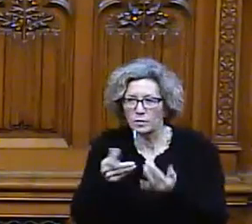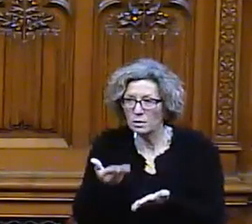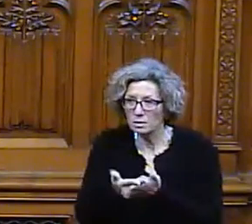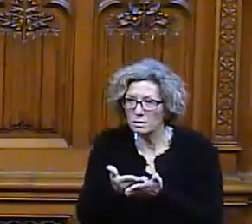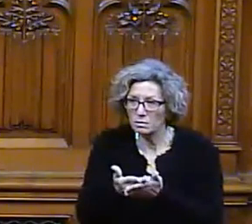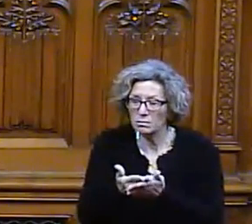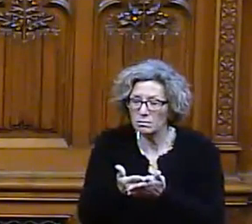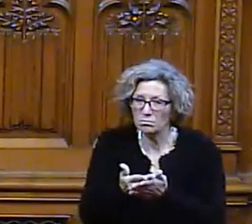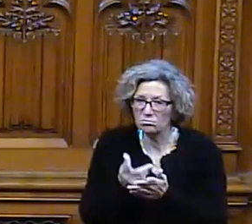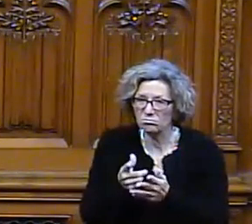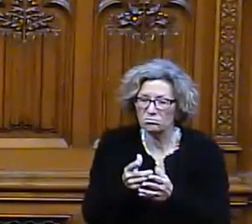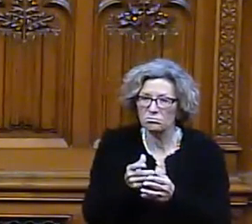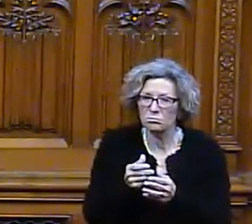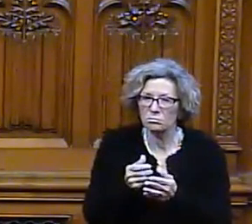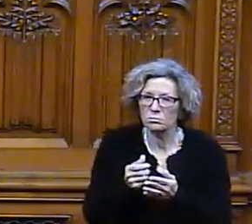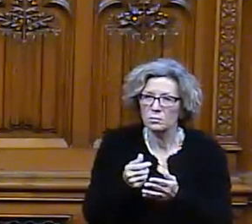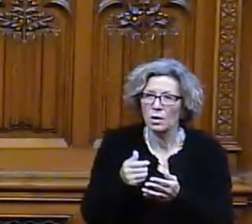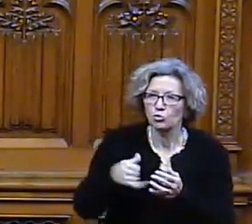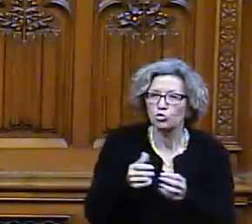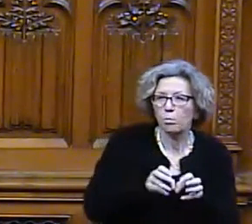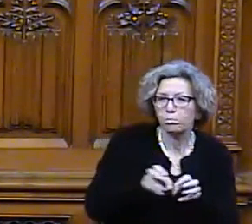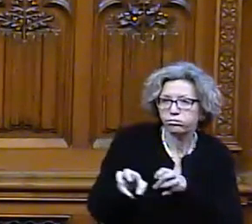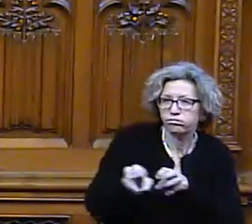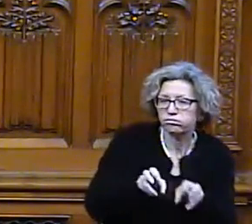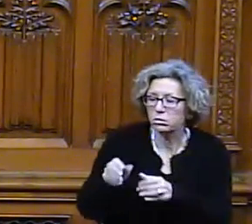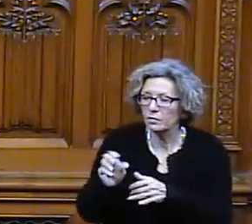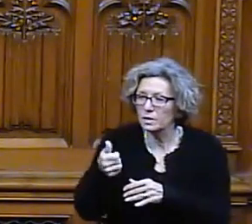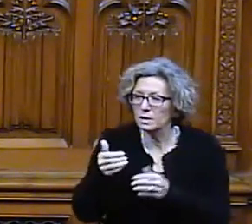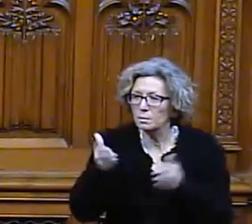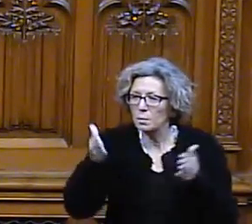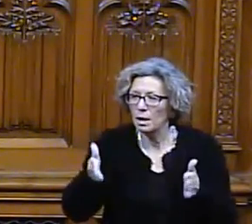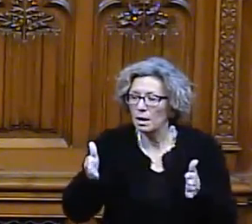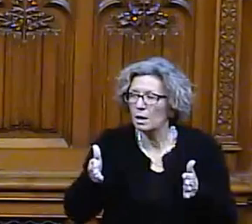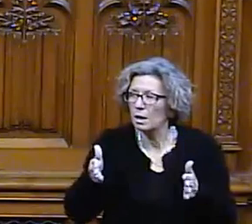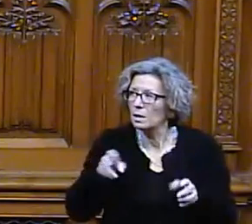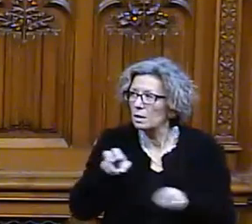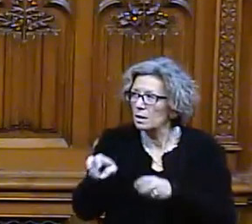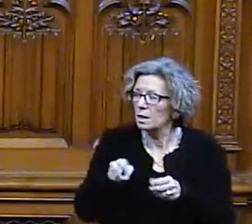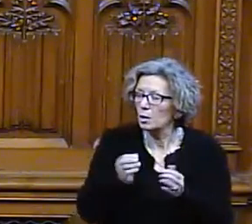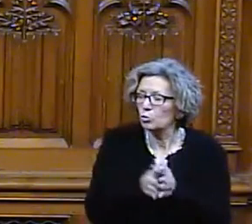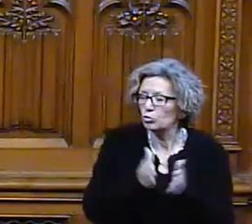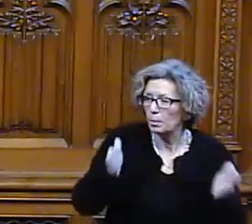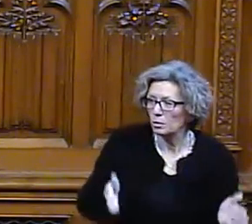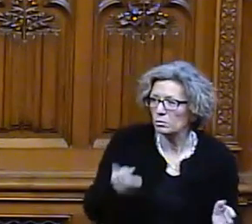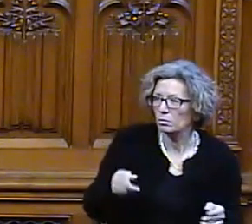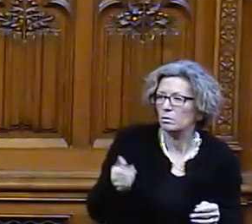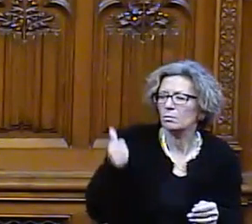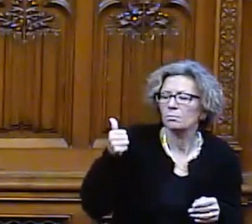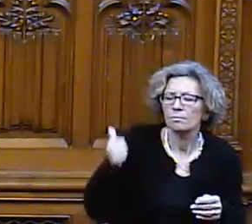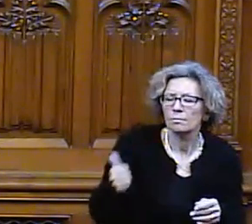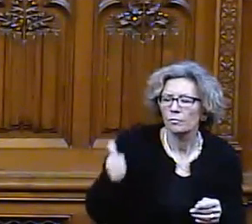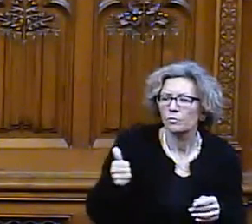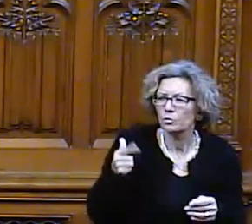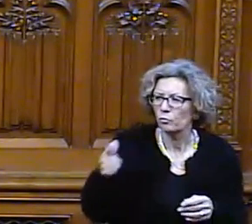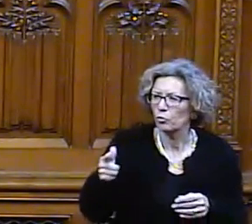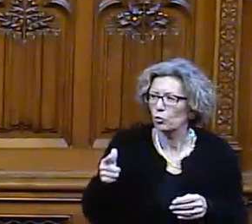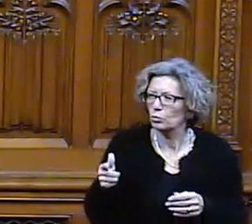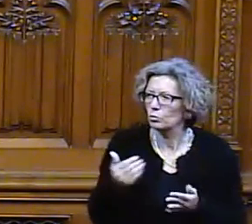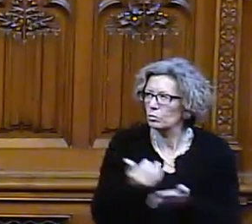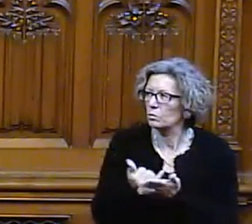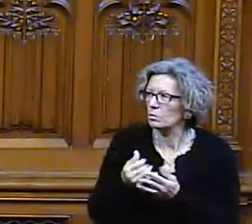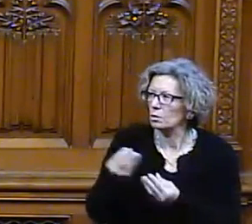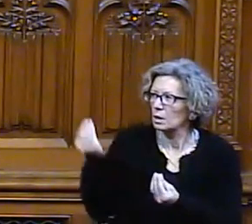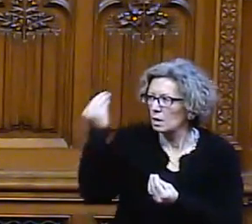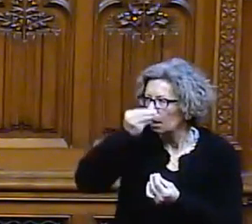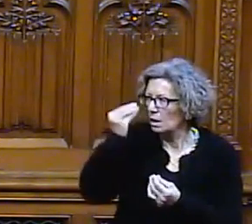Postenschacher, den Sie innerhalb einer Legislaturperiode zur Perfektion von Ihrem Koalitionspartner gelernt